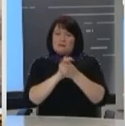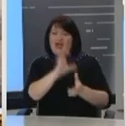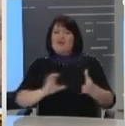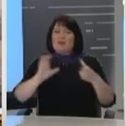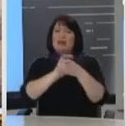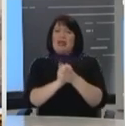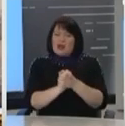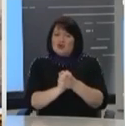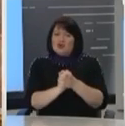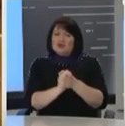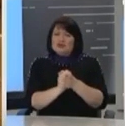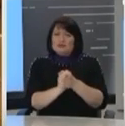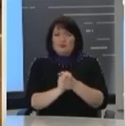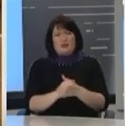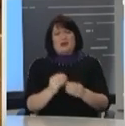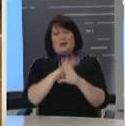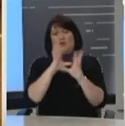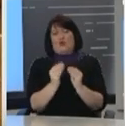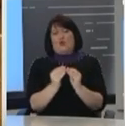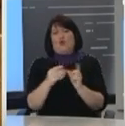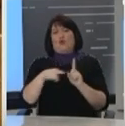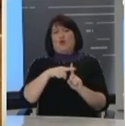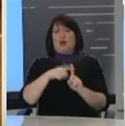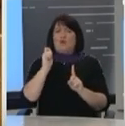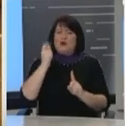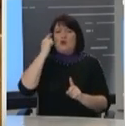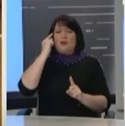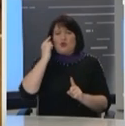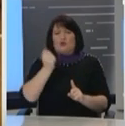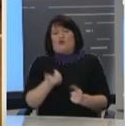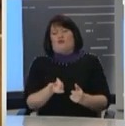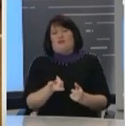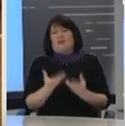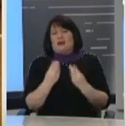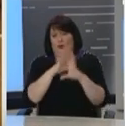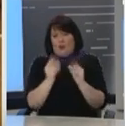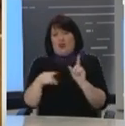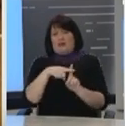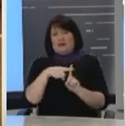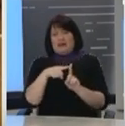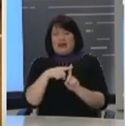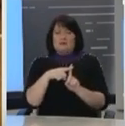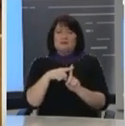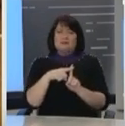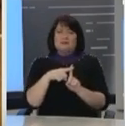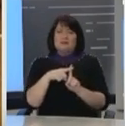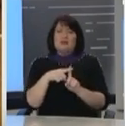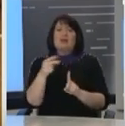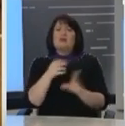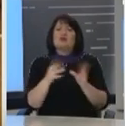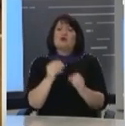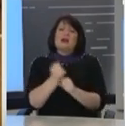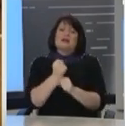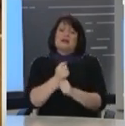και το θετικότερο πρόσημο ιδεολογικό και πολιτικό σε ό,τι αφορά τα συμφέροντα των δυνάμεων της εργασίας.